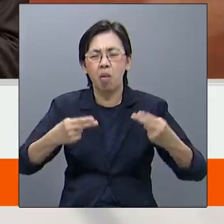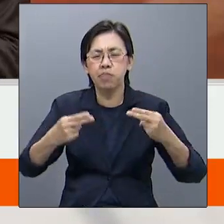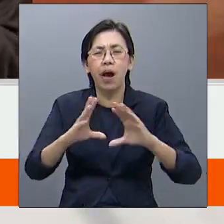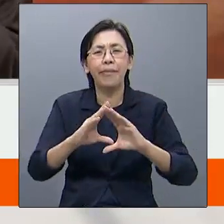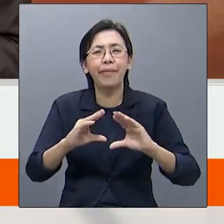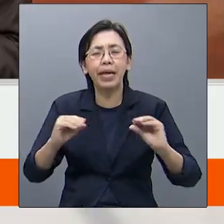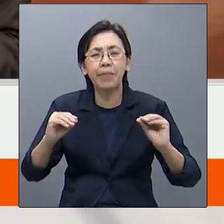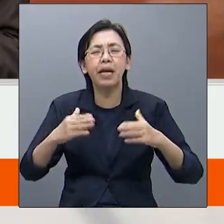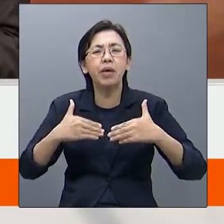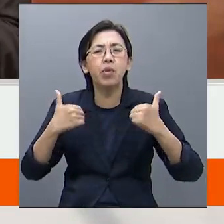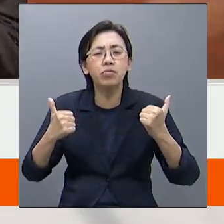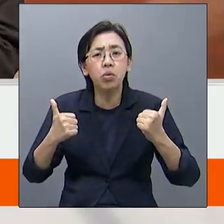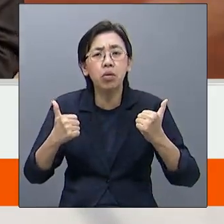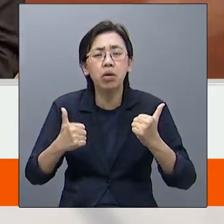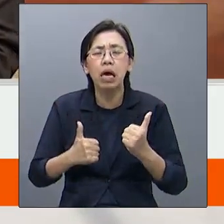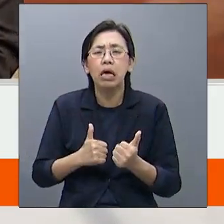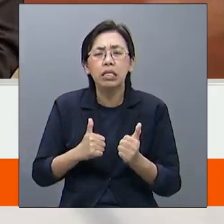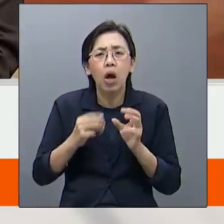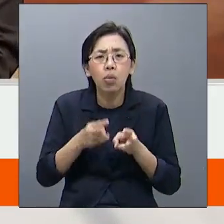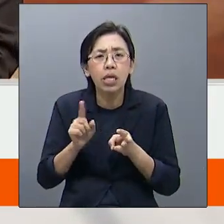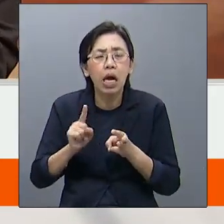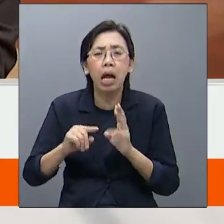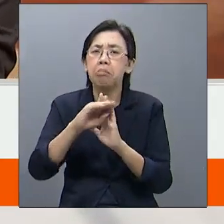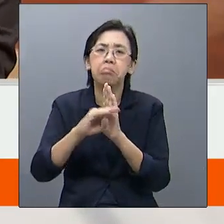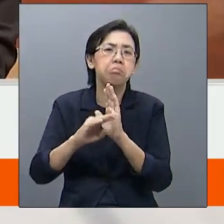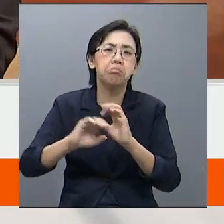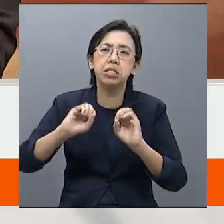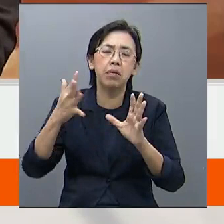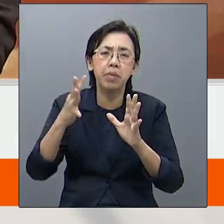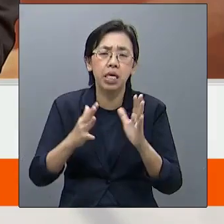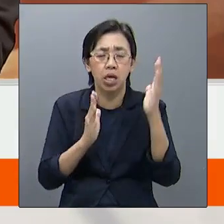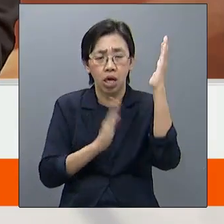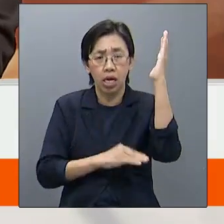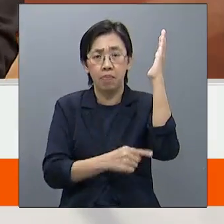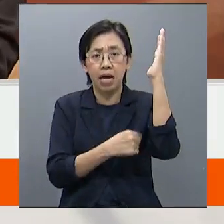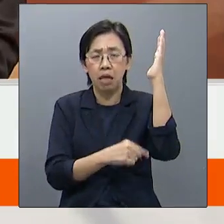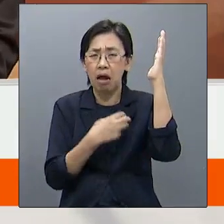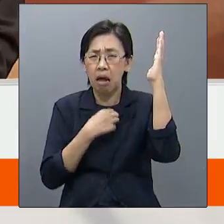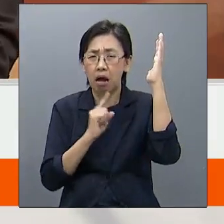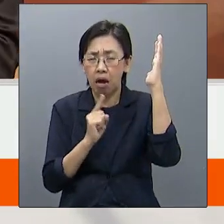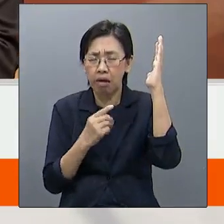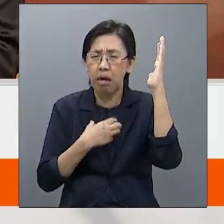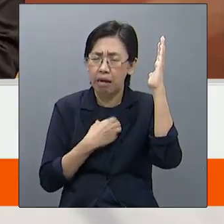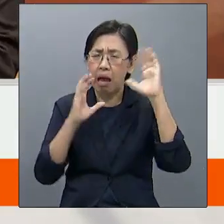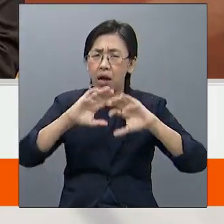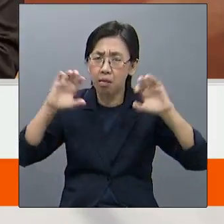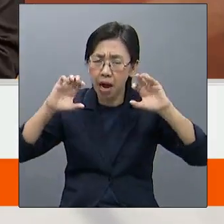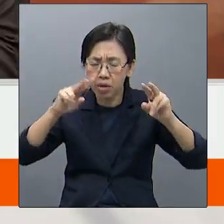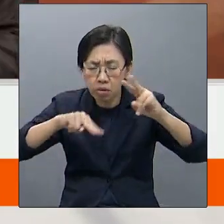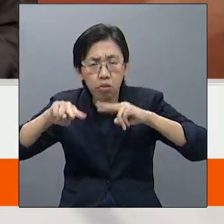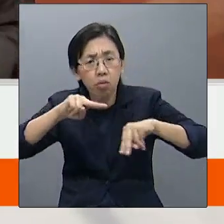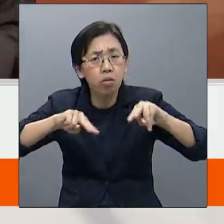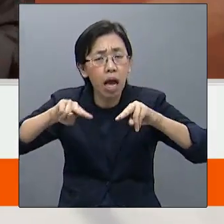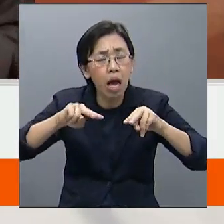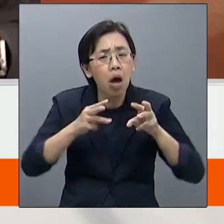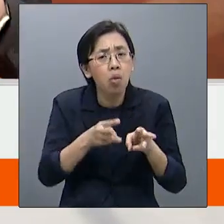to็มาดูแลผ่